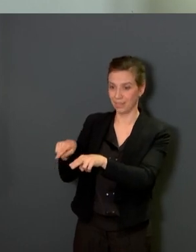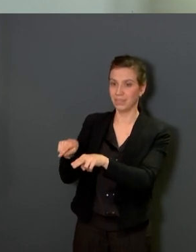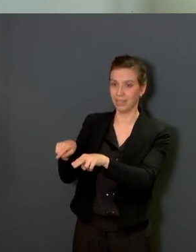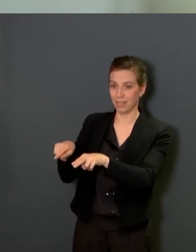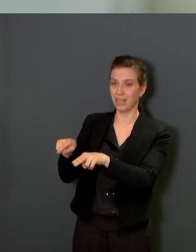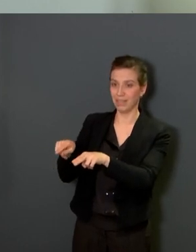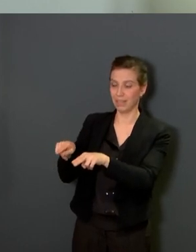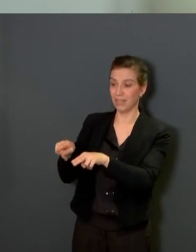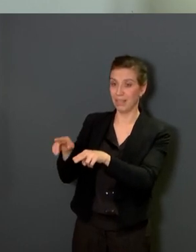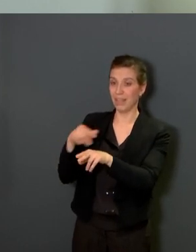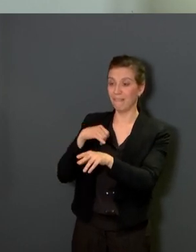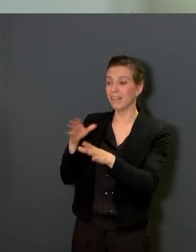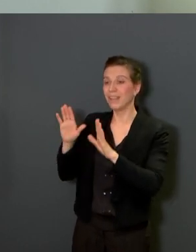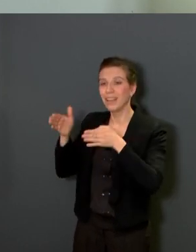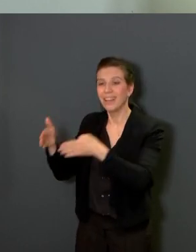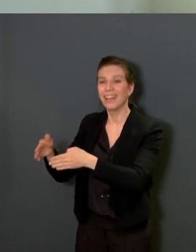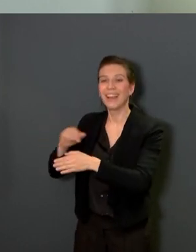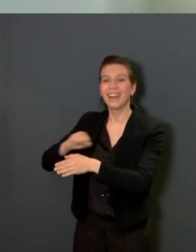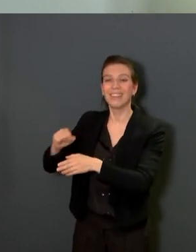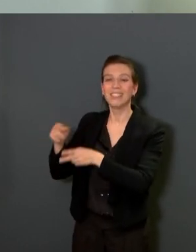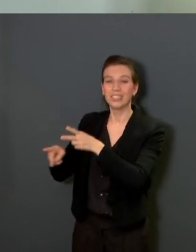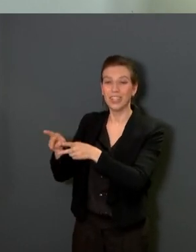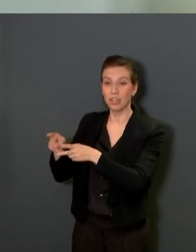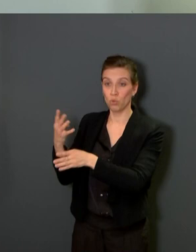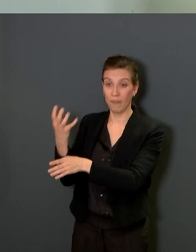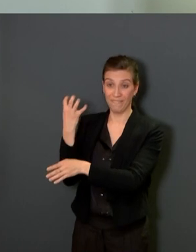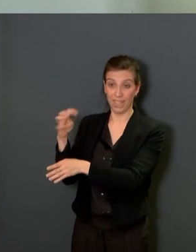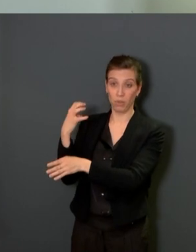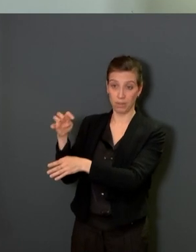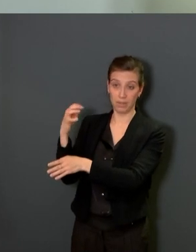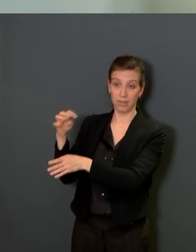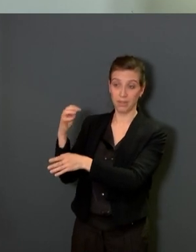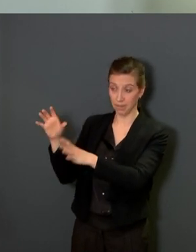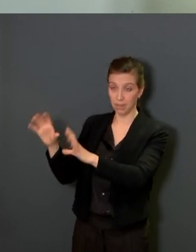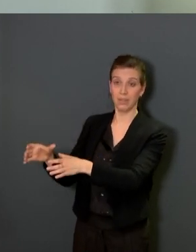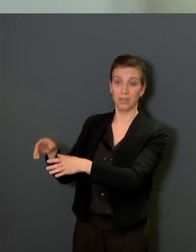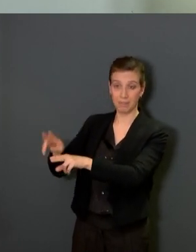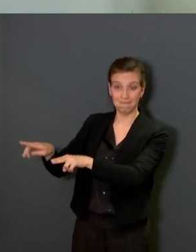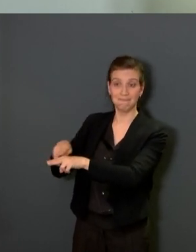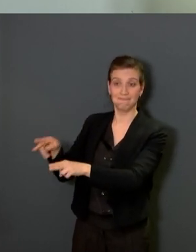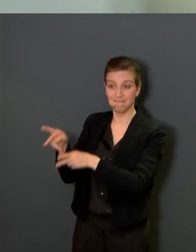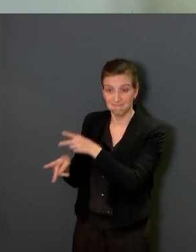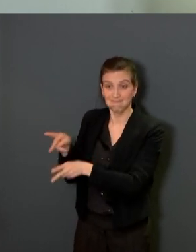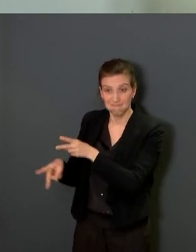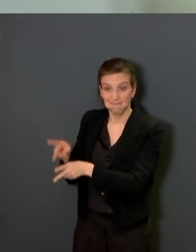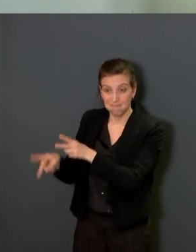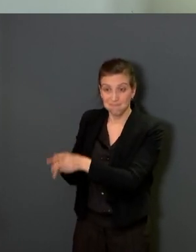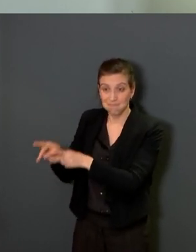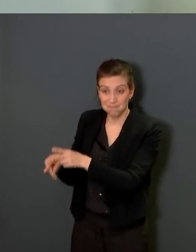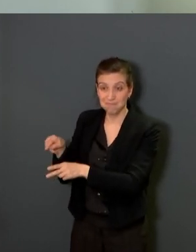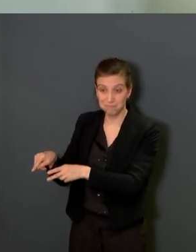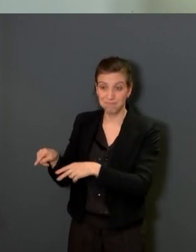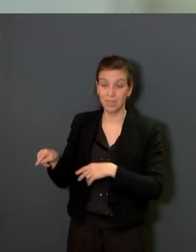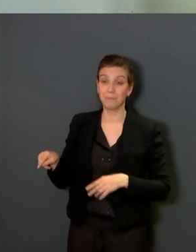ligt, is op 400 gekomen. Nu, er is een afspraak die we veel vroeger al gemaakt hebben. Dat is,